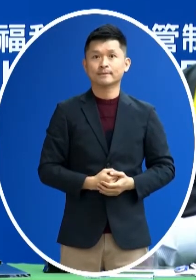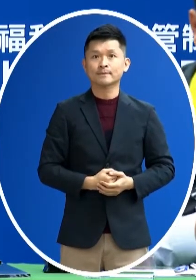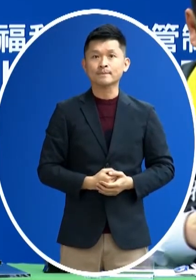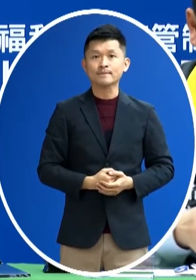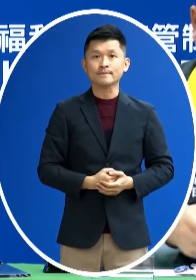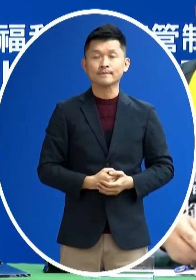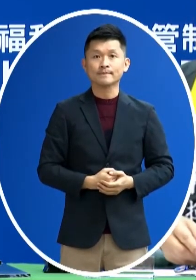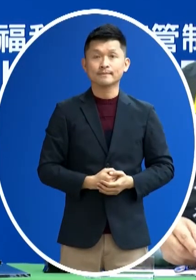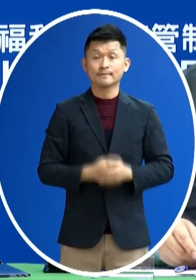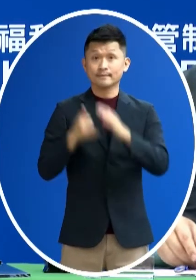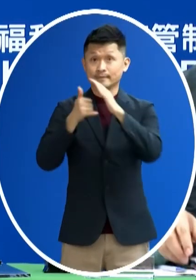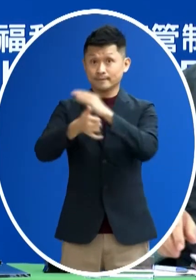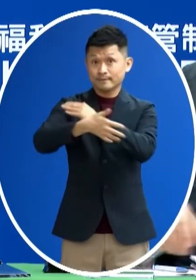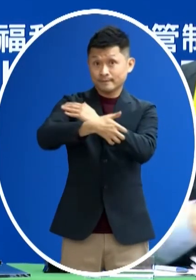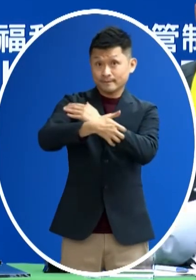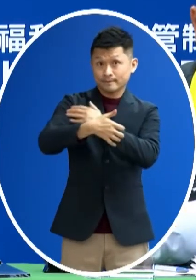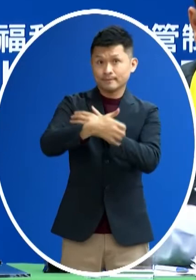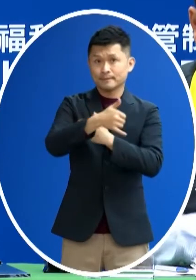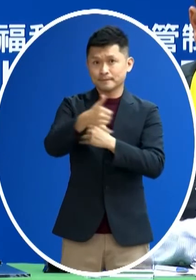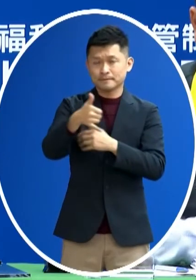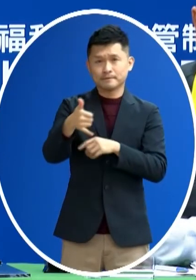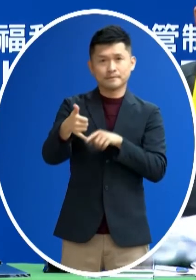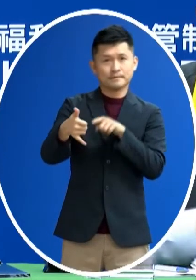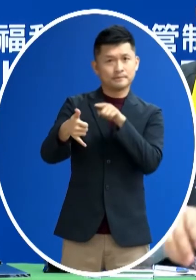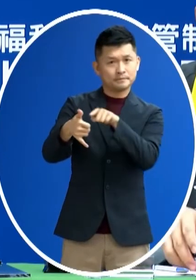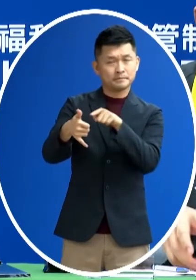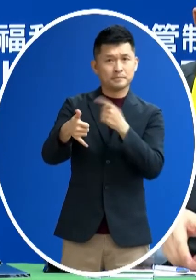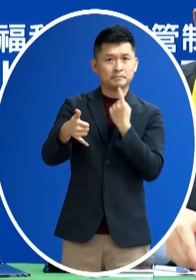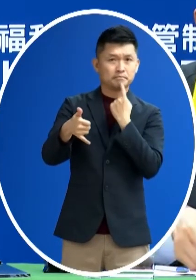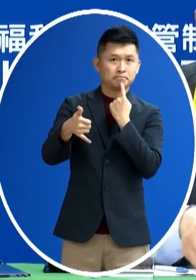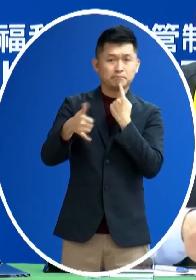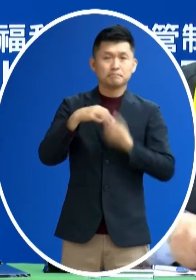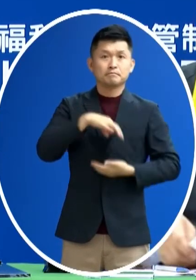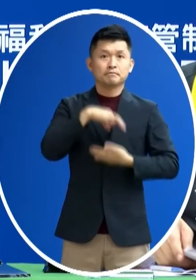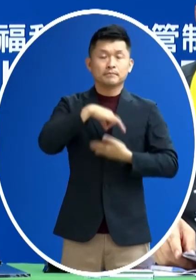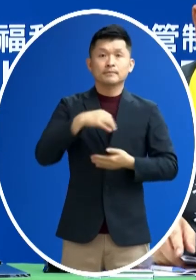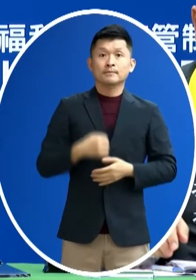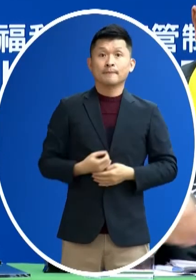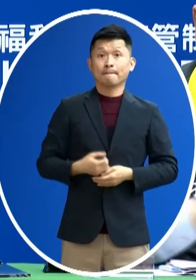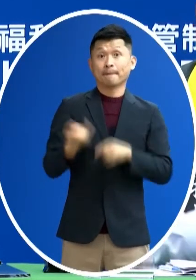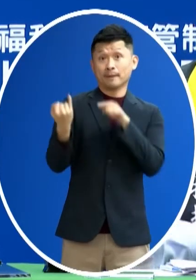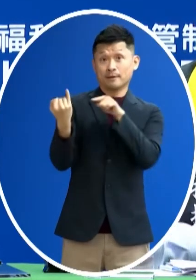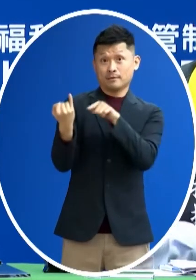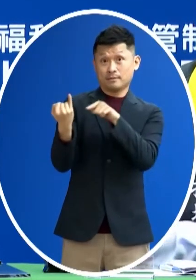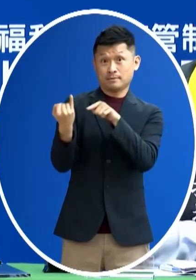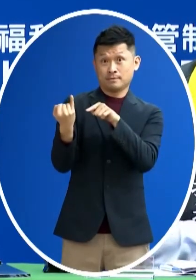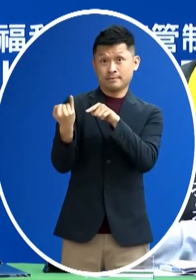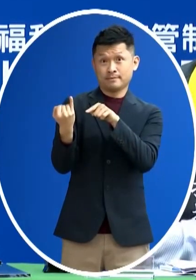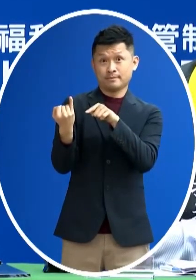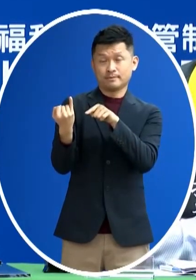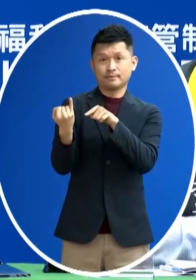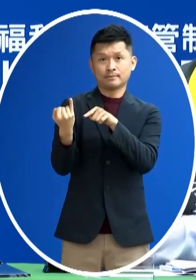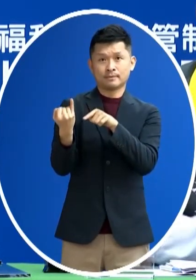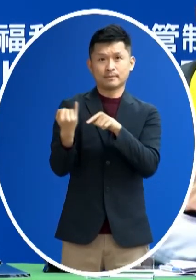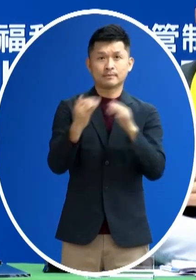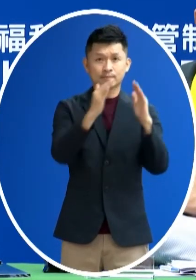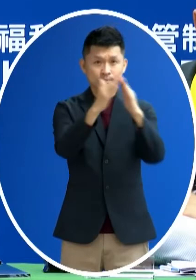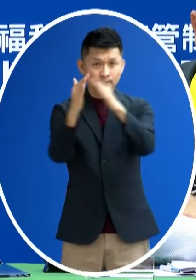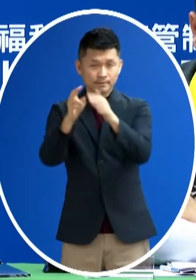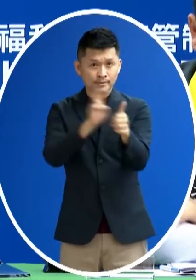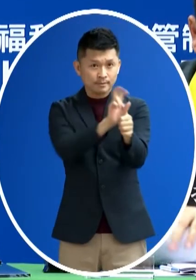那至于居服员也是大家关心的一个案例，那居服员的本身他所照顾的